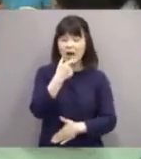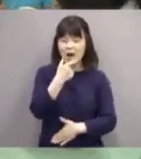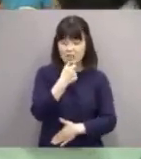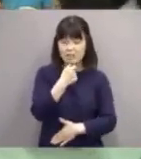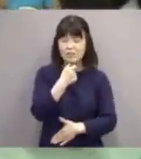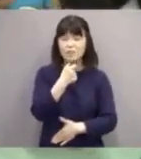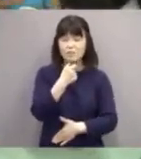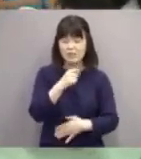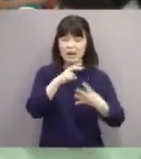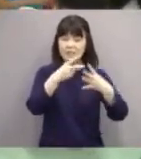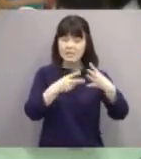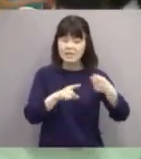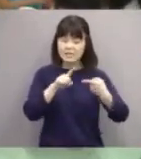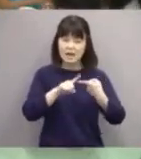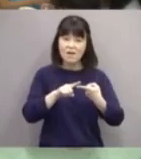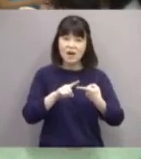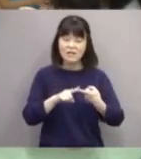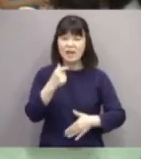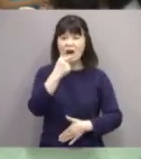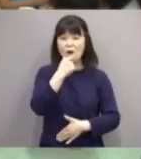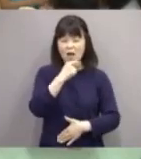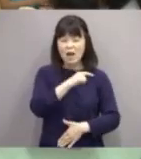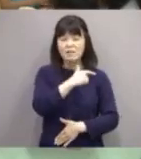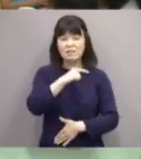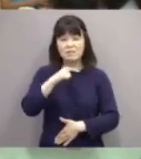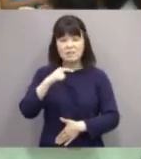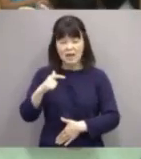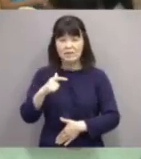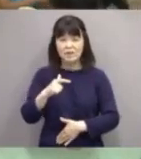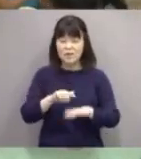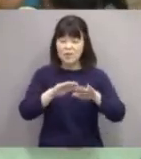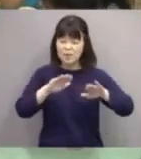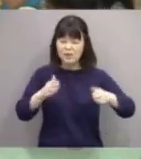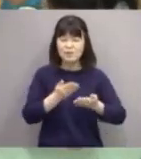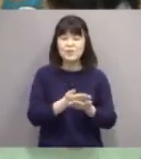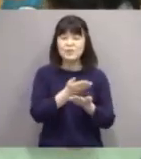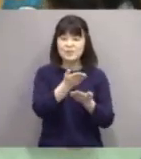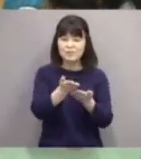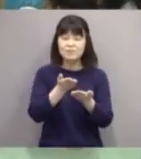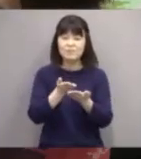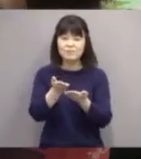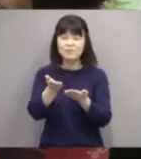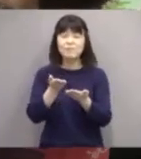を感じられるようなものとその担当者が考えて準備しています。はい、